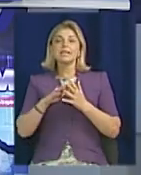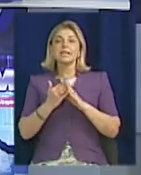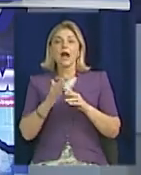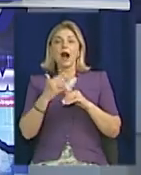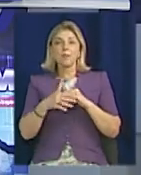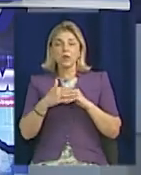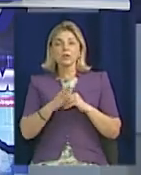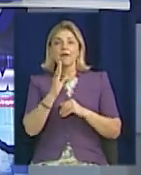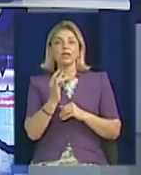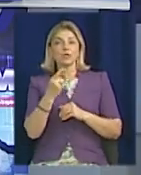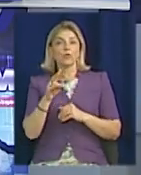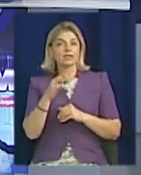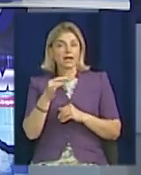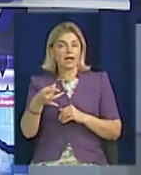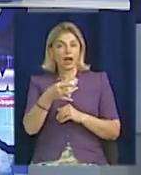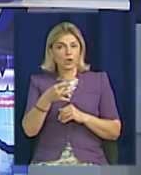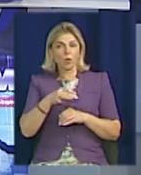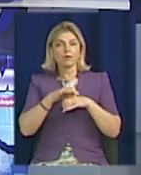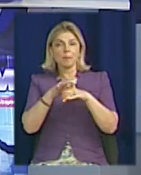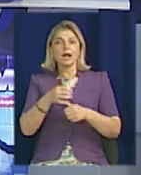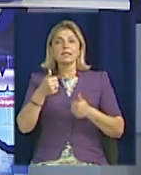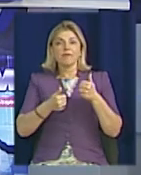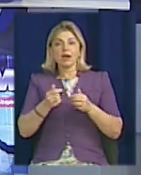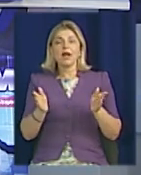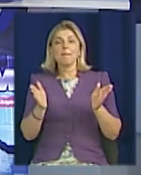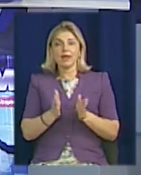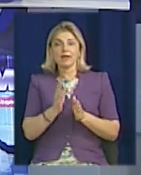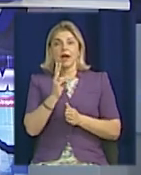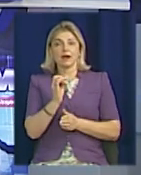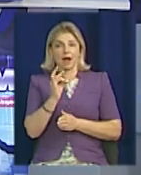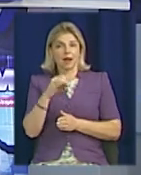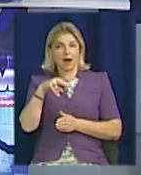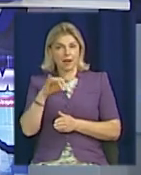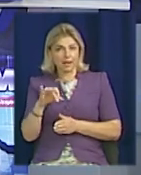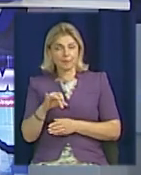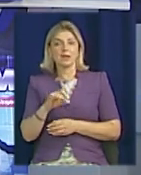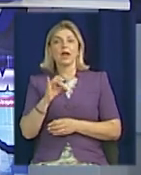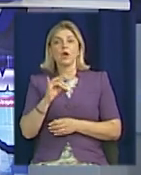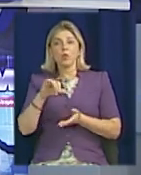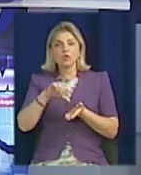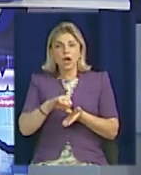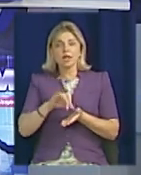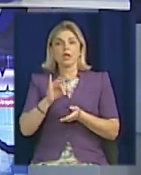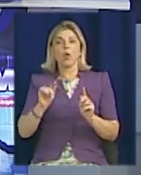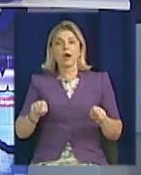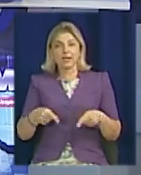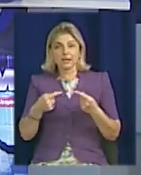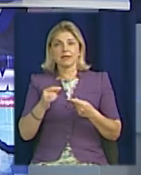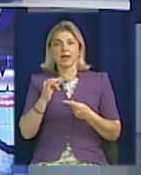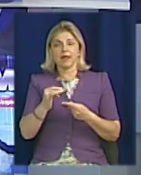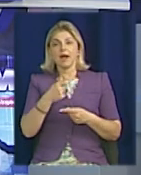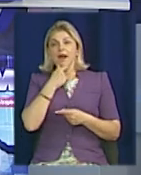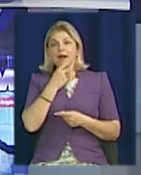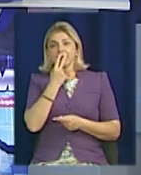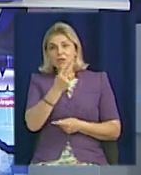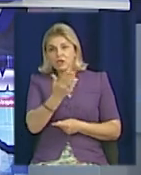Капустя Невітовського району відбулись змагання з міні-ралі «Кубок лиманів». Із учасниками, організаторами та глядачами спілкувались